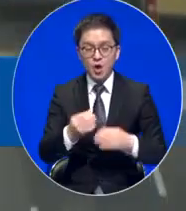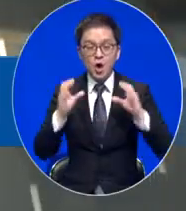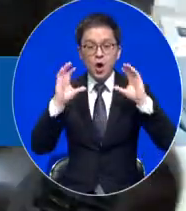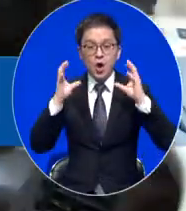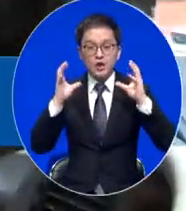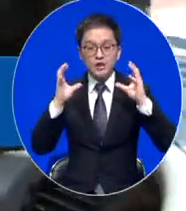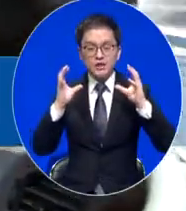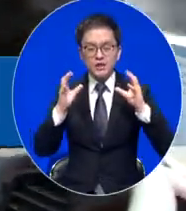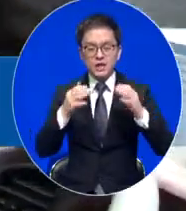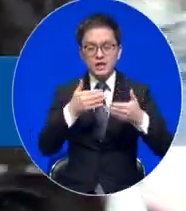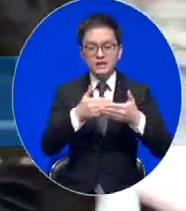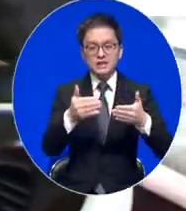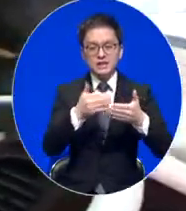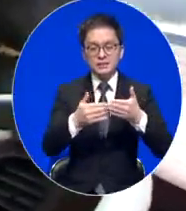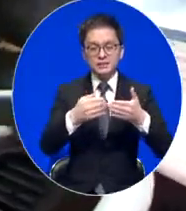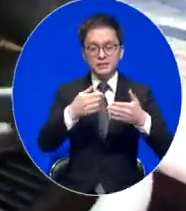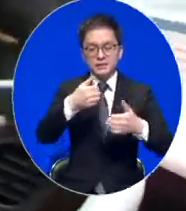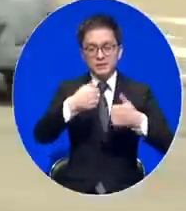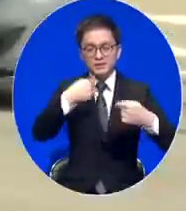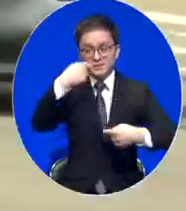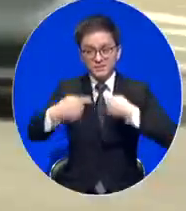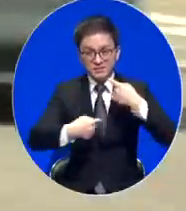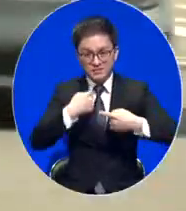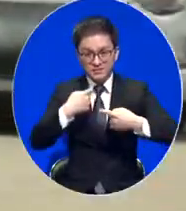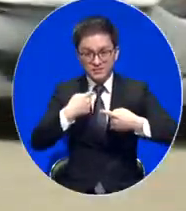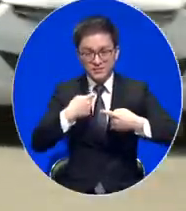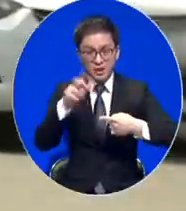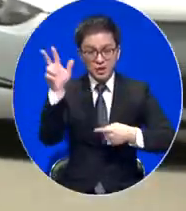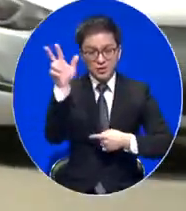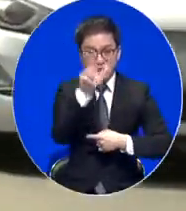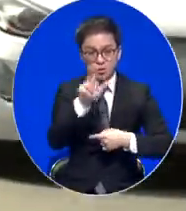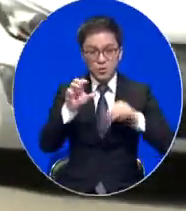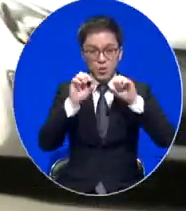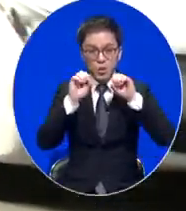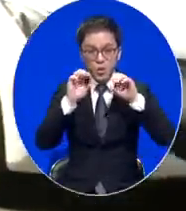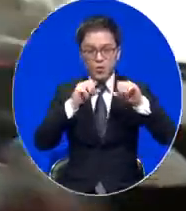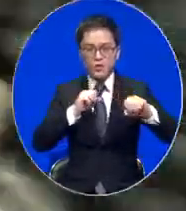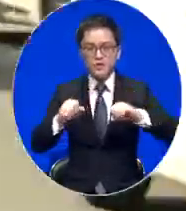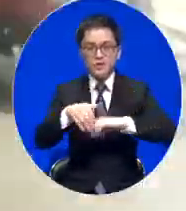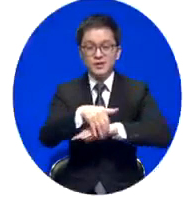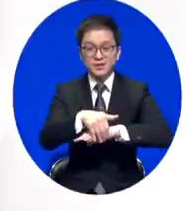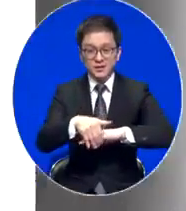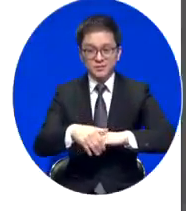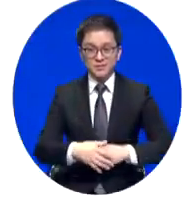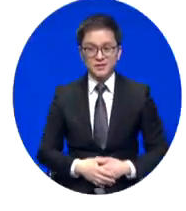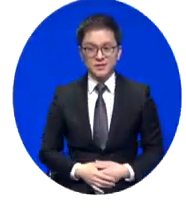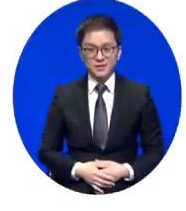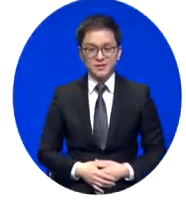행사와 함께 소방차 길 터주기 캠페인 등을 전국에서 실시할 예정입니다.